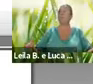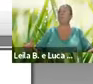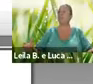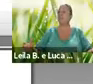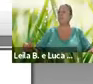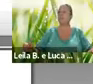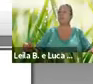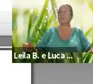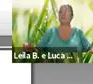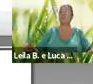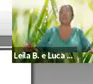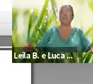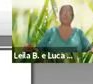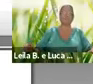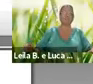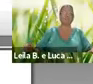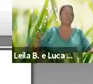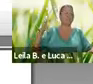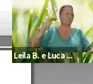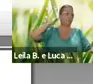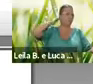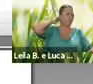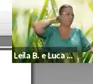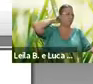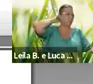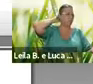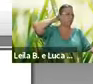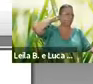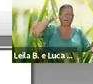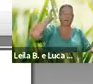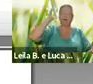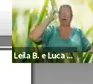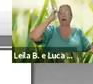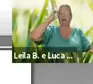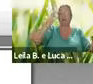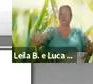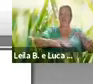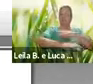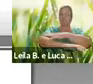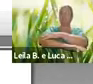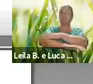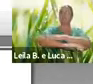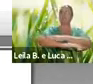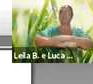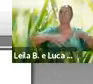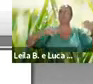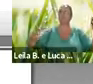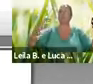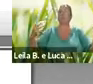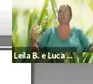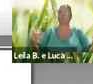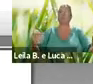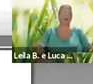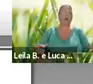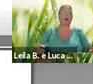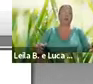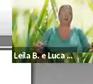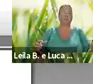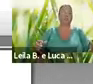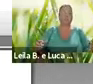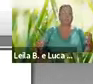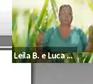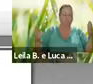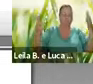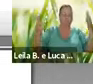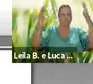ogni persona è diverso. C'è gente che sente un brivido nella nuca, altri che sentono un brivido tutto il corpo, altri